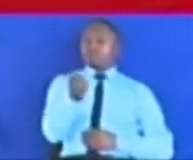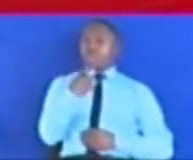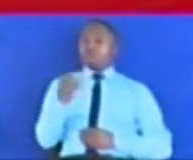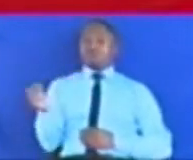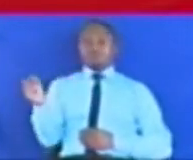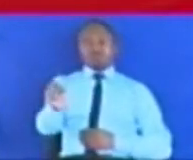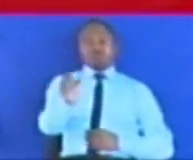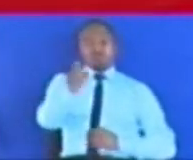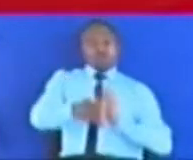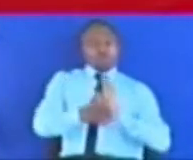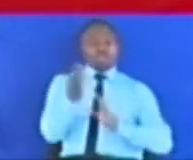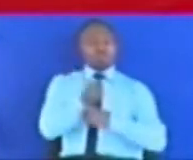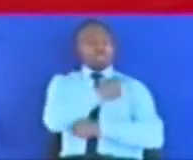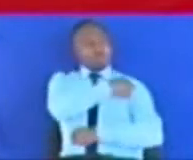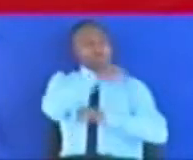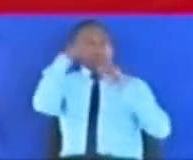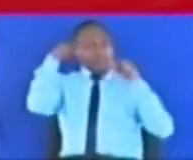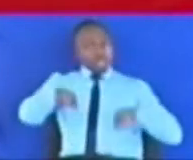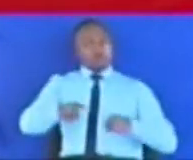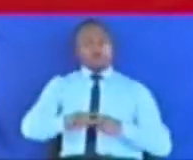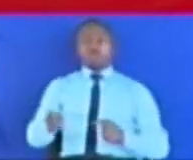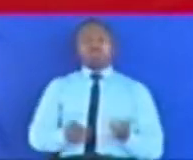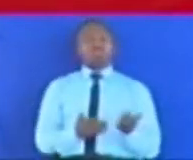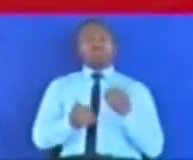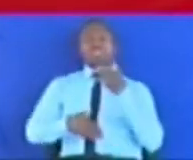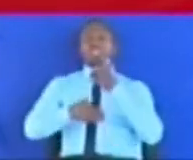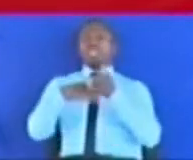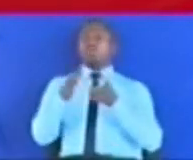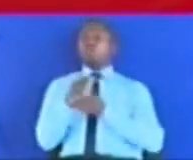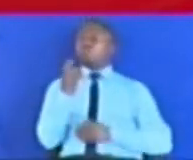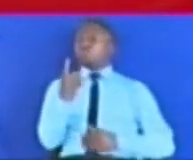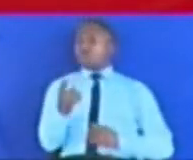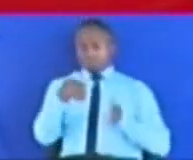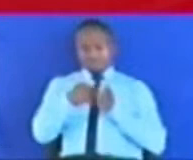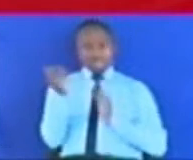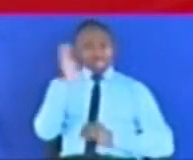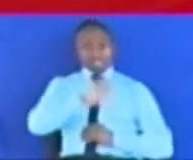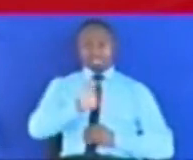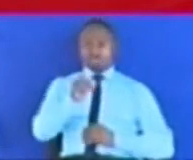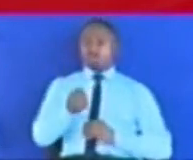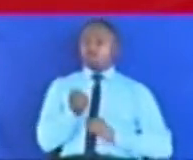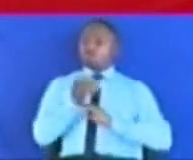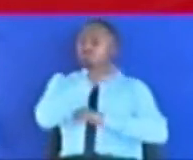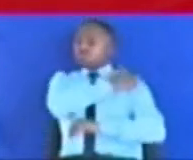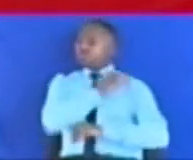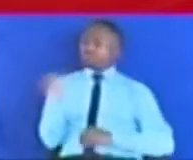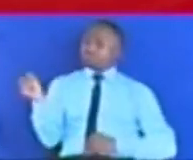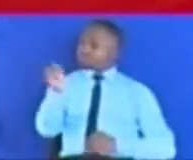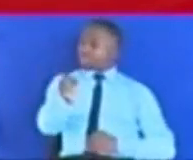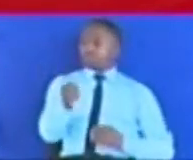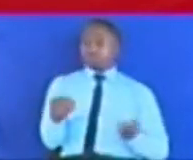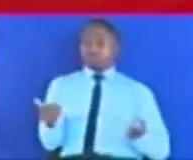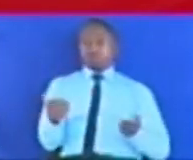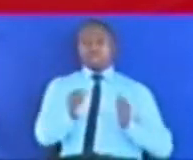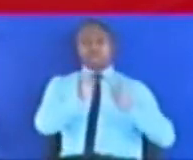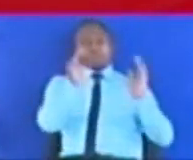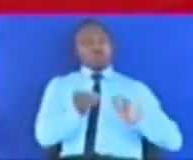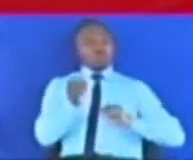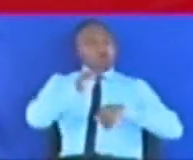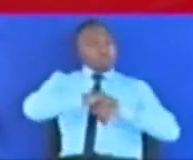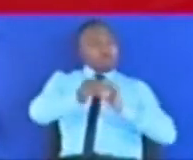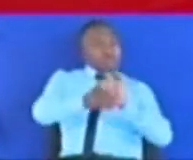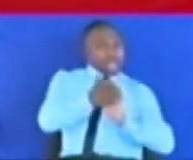watu wakaanza kutibiwa leo hii badala ya kusubiri jengo lijengwe mpaka likamilike ndio tupeleke huduma? Kwa nini miundombinu